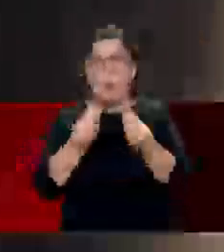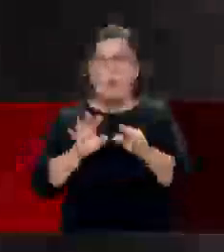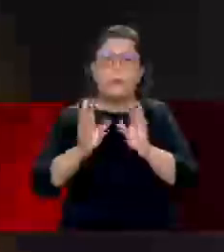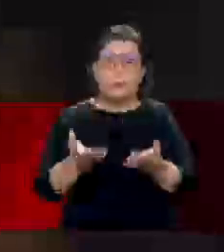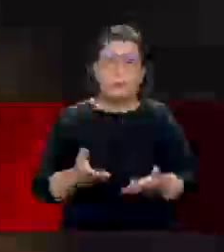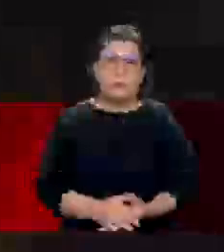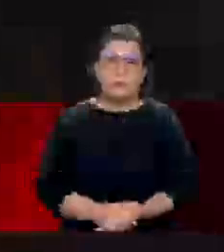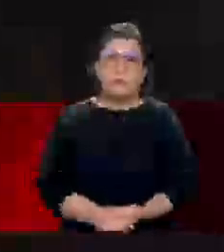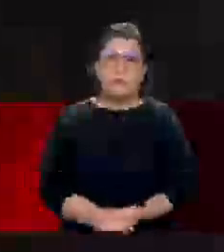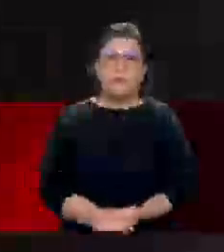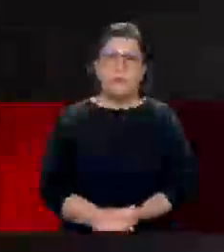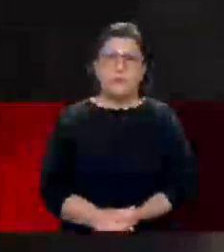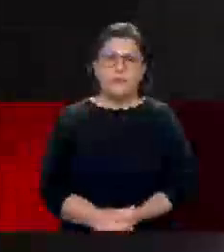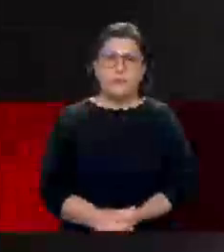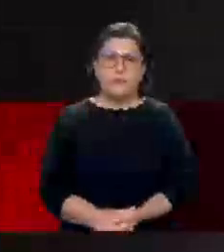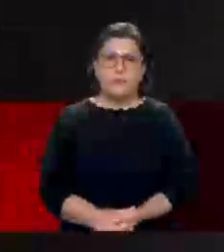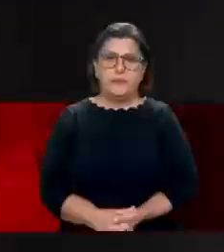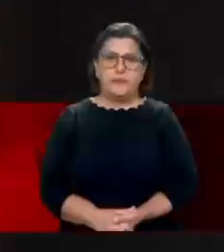olmadı